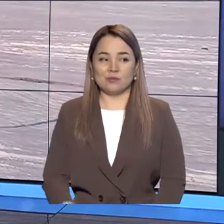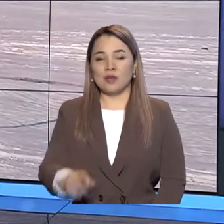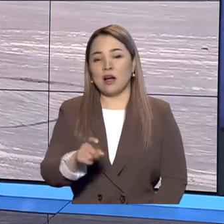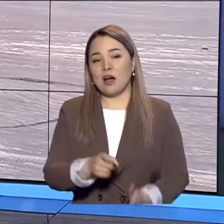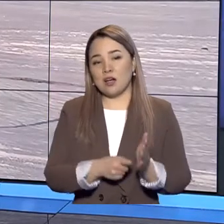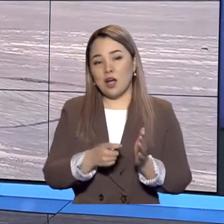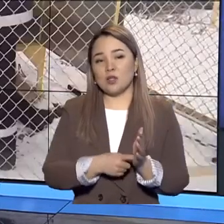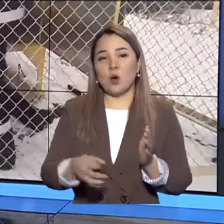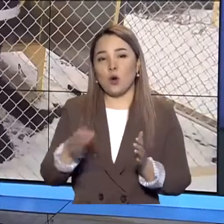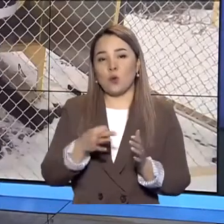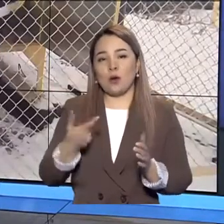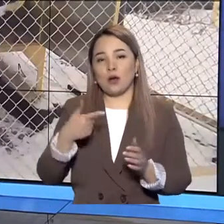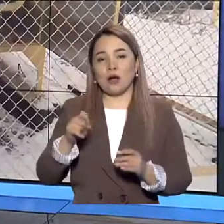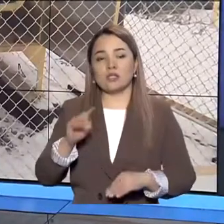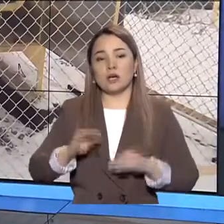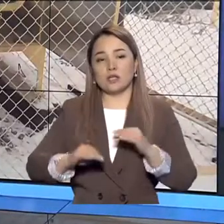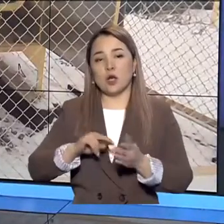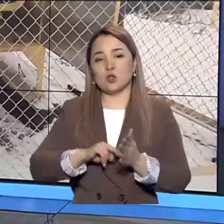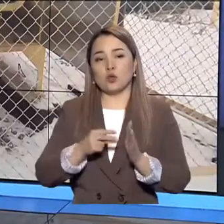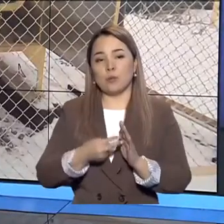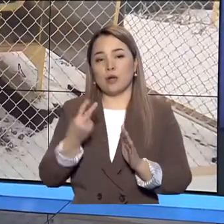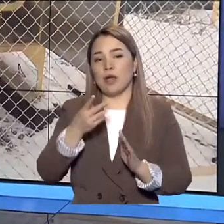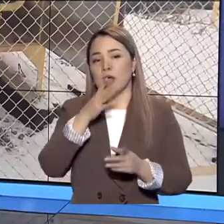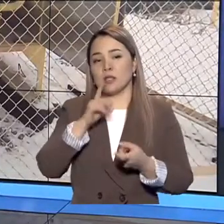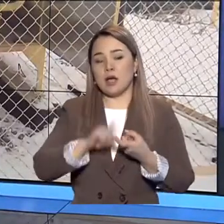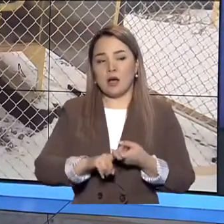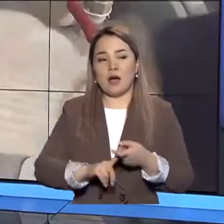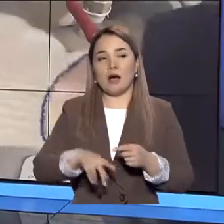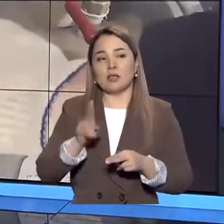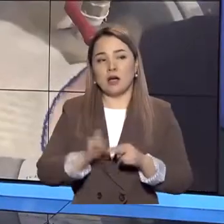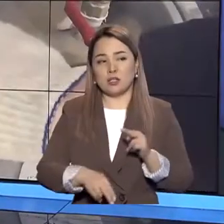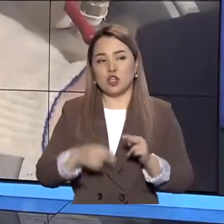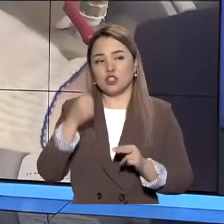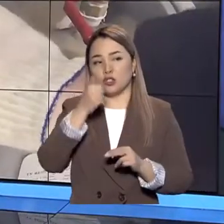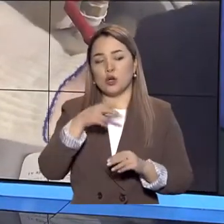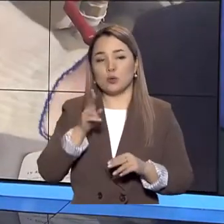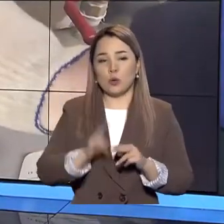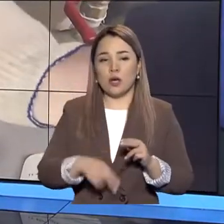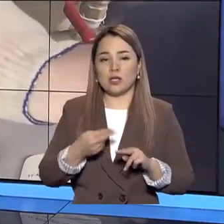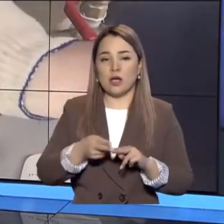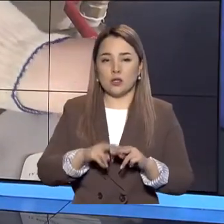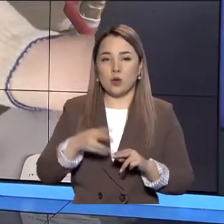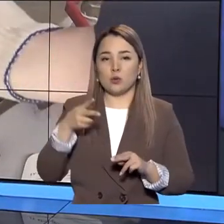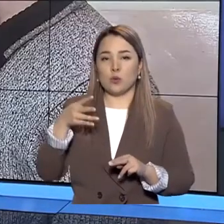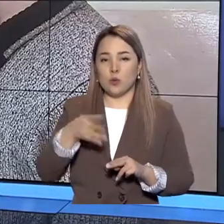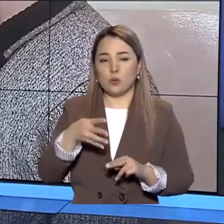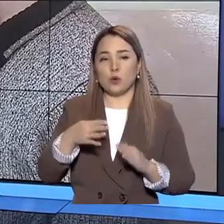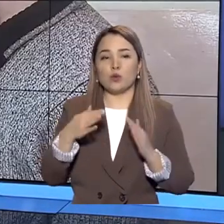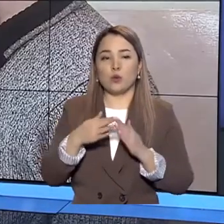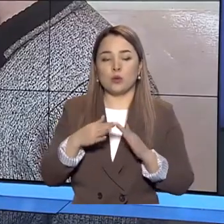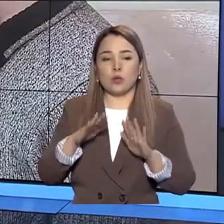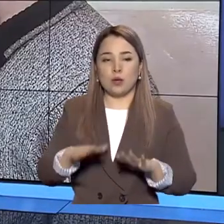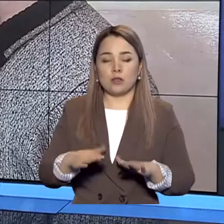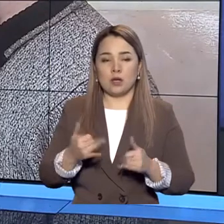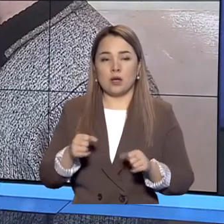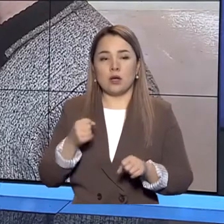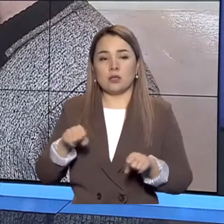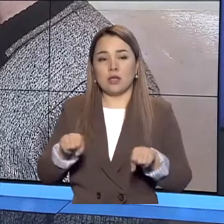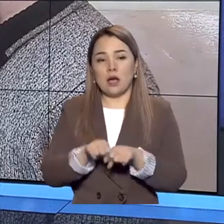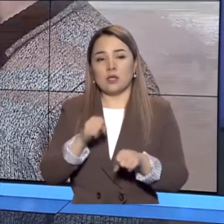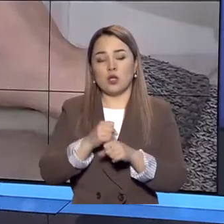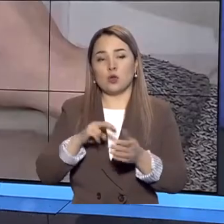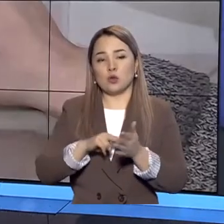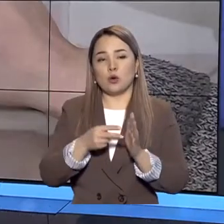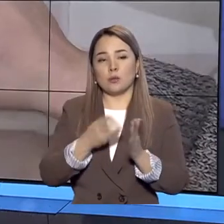Қарағанды облысында газдандыру жобасының екінші кезеңі аяқталды. Енді жыл соңына дейін шамамен 4000 үйге көгілдір отын жеткізу жоспарланған.